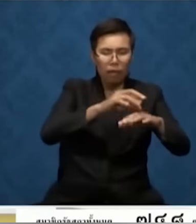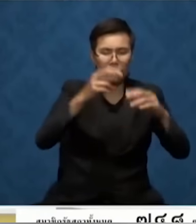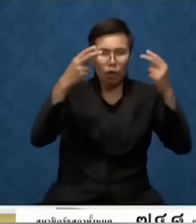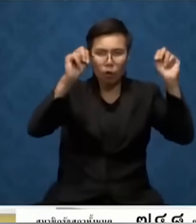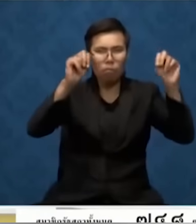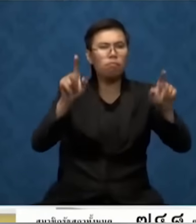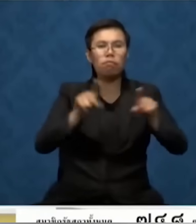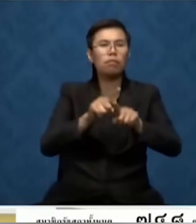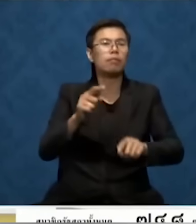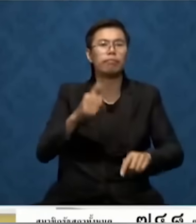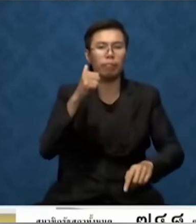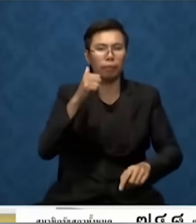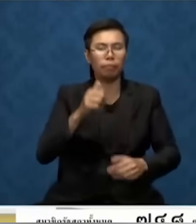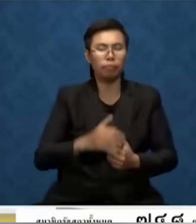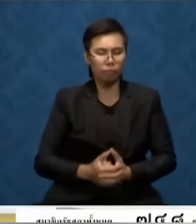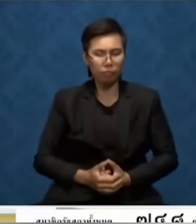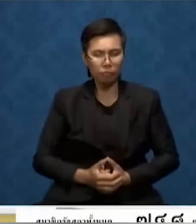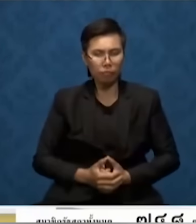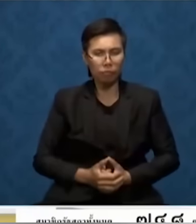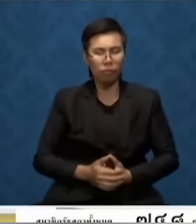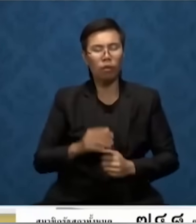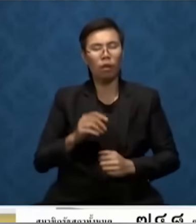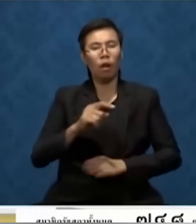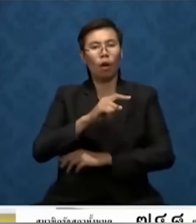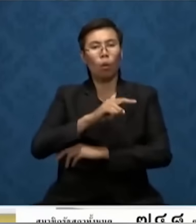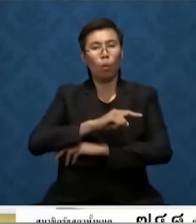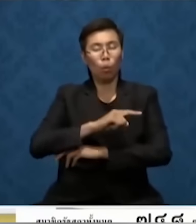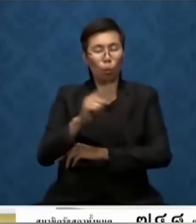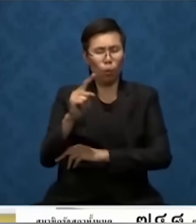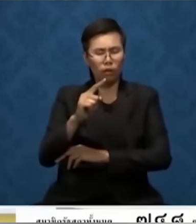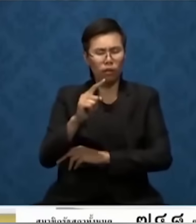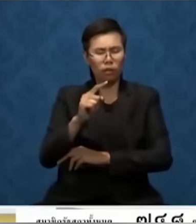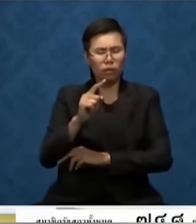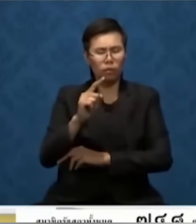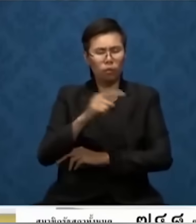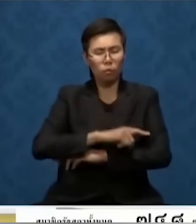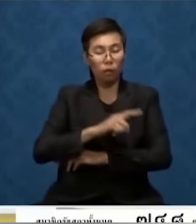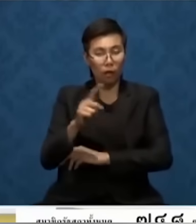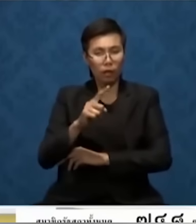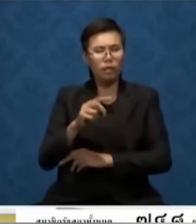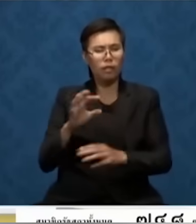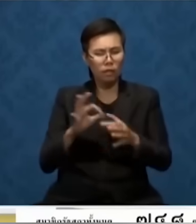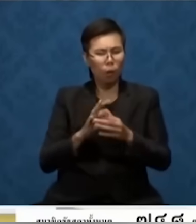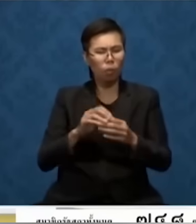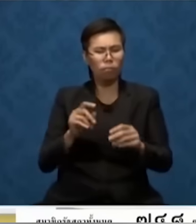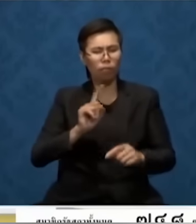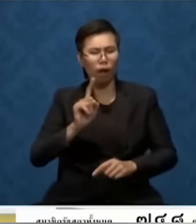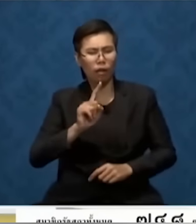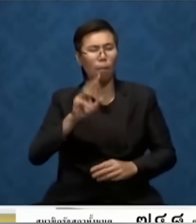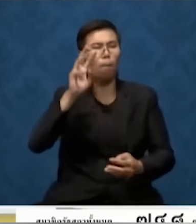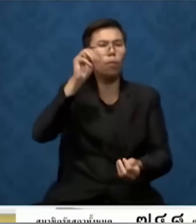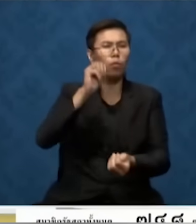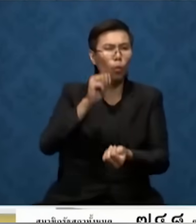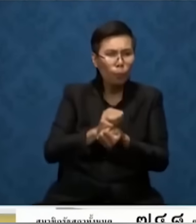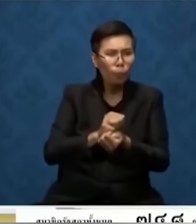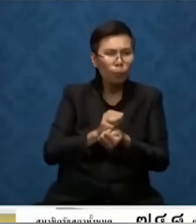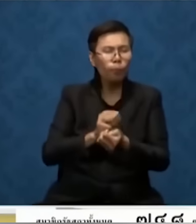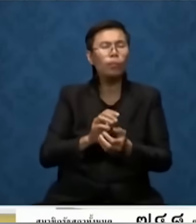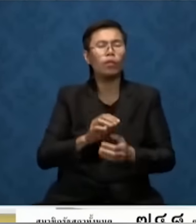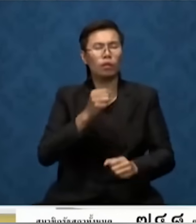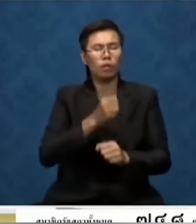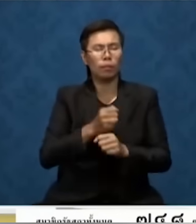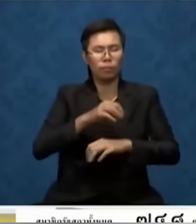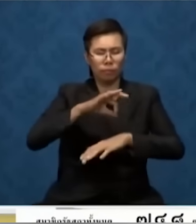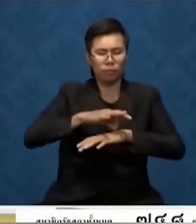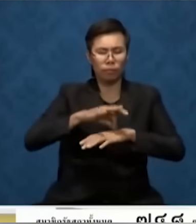การอภิปรายในวันแรกถึงความเหมาะสมของท่านพิธาลิ้มเจริญรัตน์ในการมาดำรงตำแห